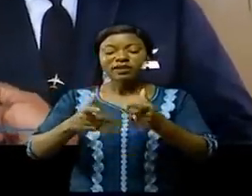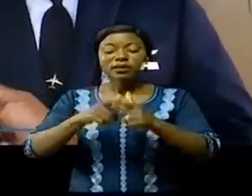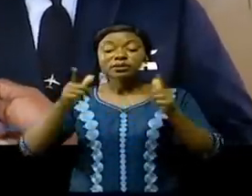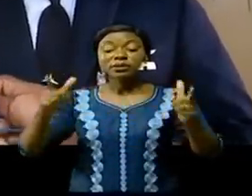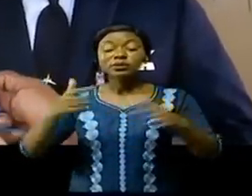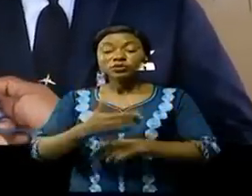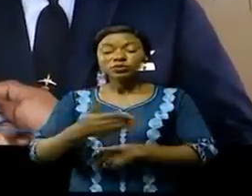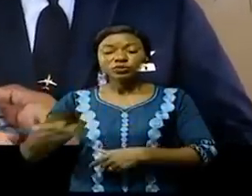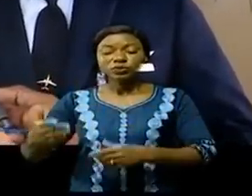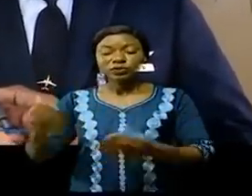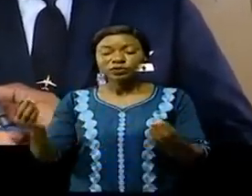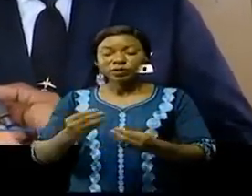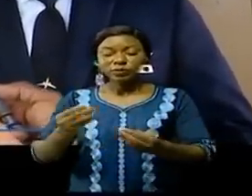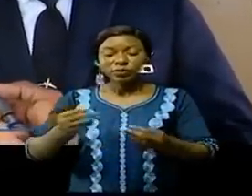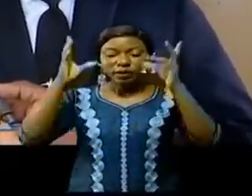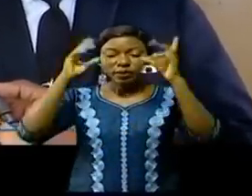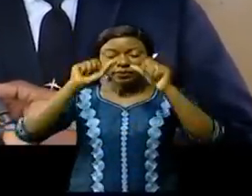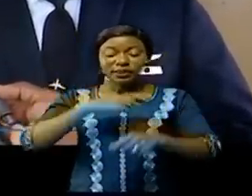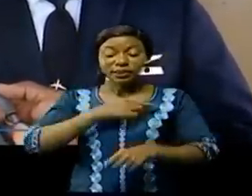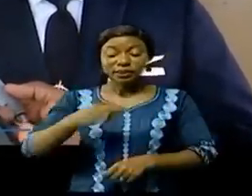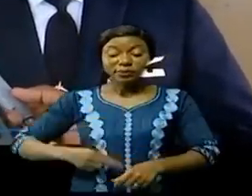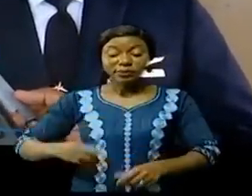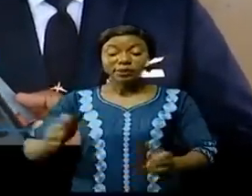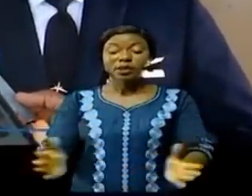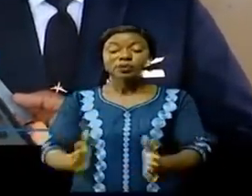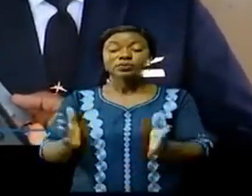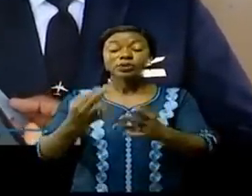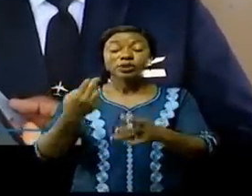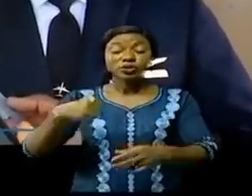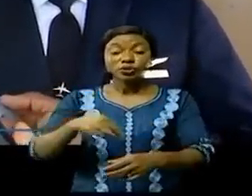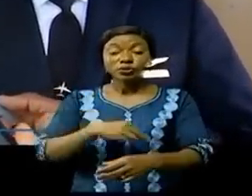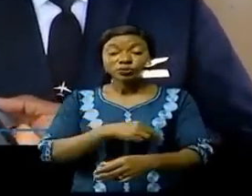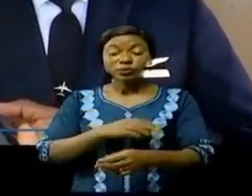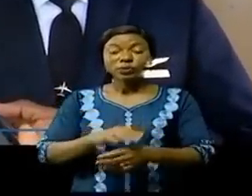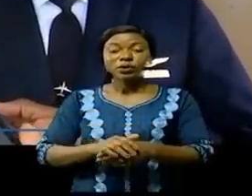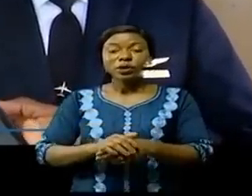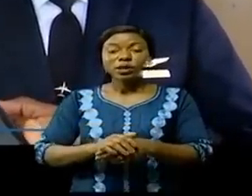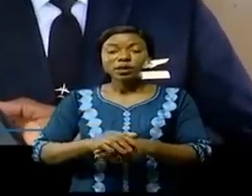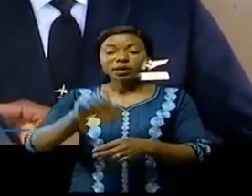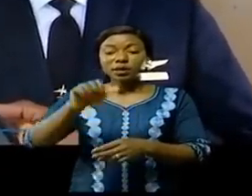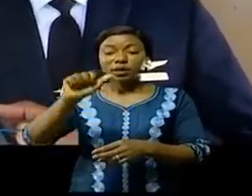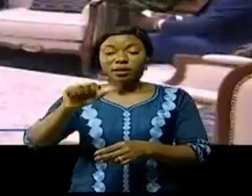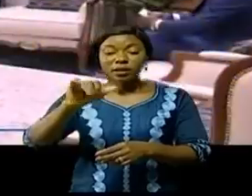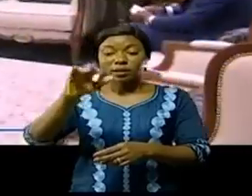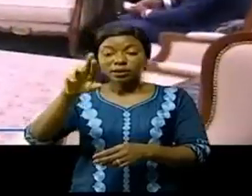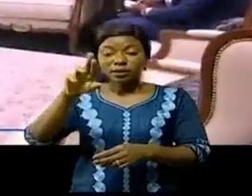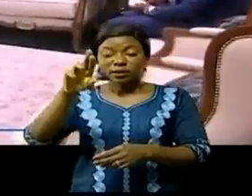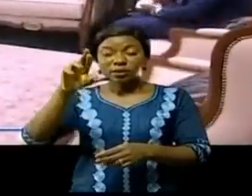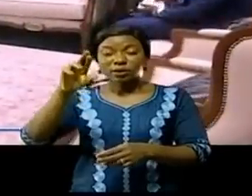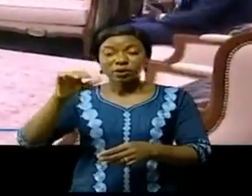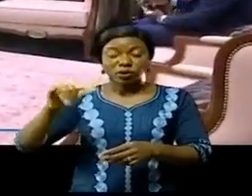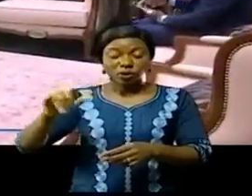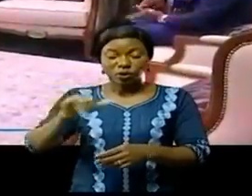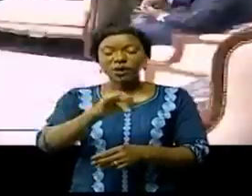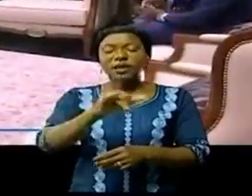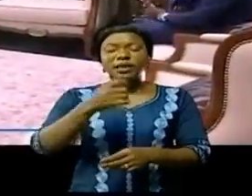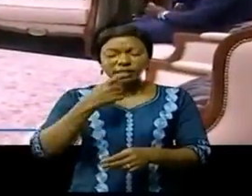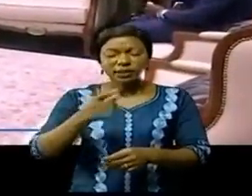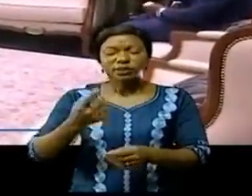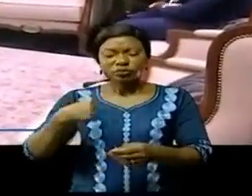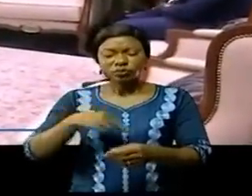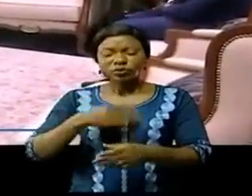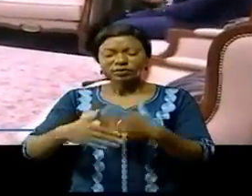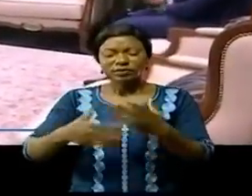hiérarchie qui nous a réconfortés et nous sortons très rassurés et confiants que nous allons faire de grandes choses.